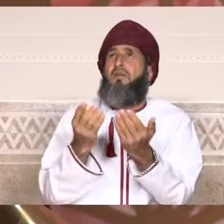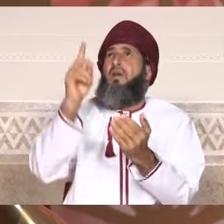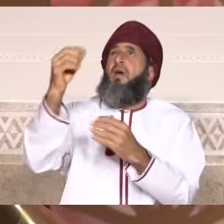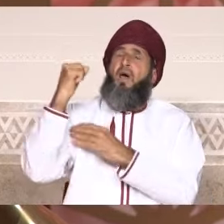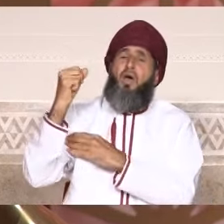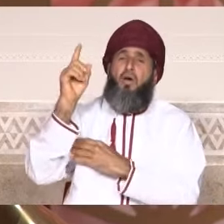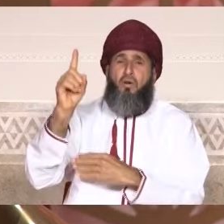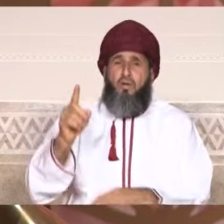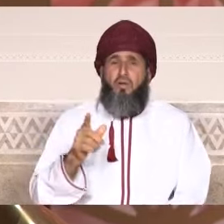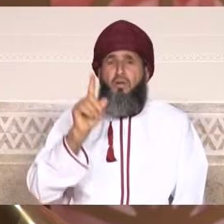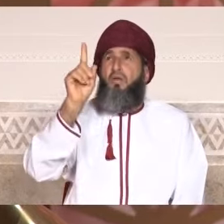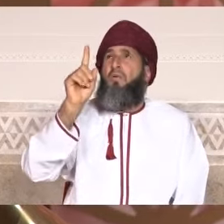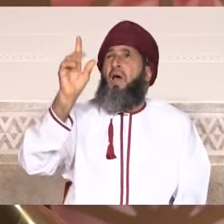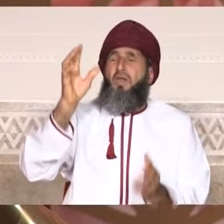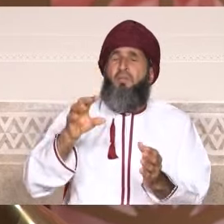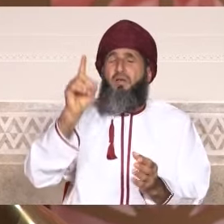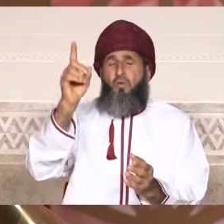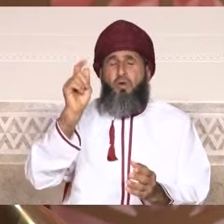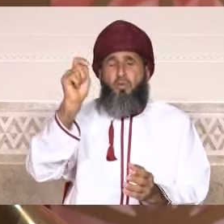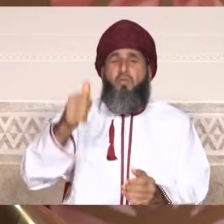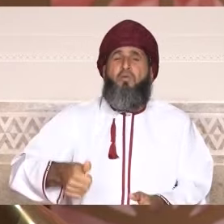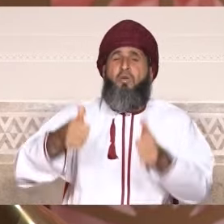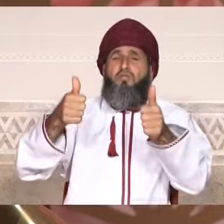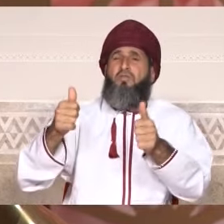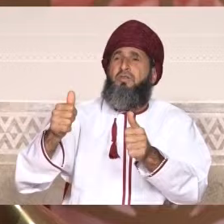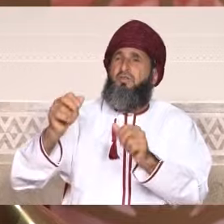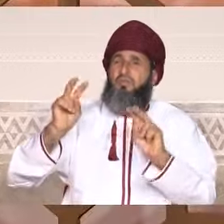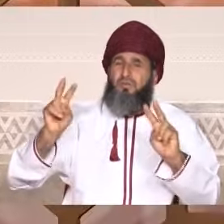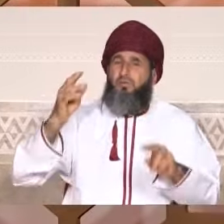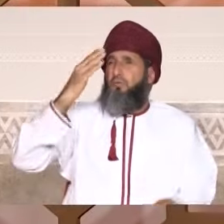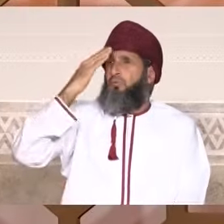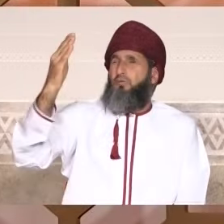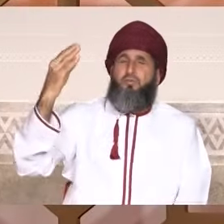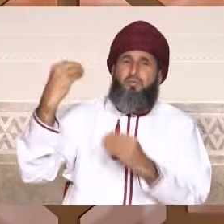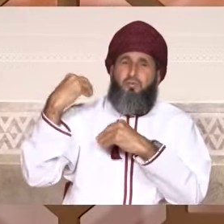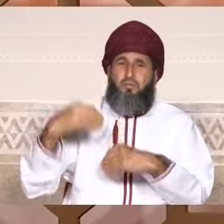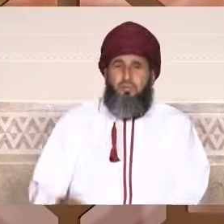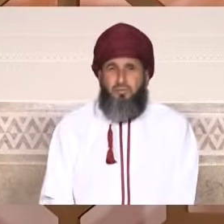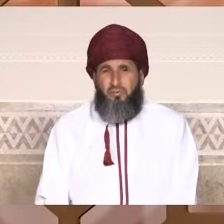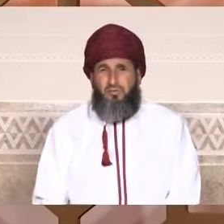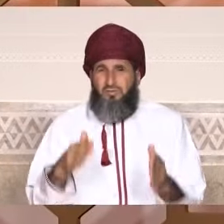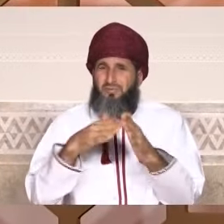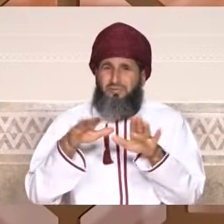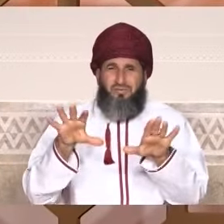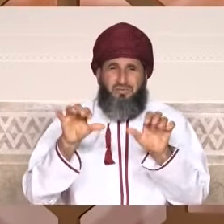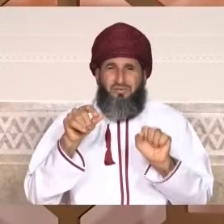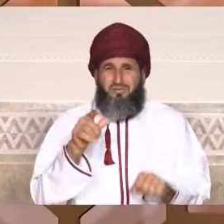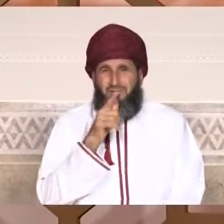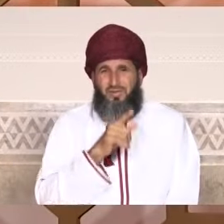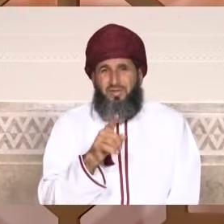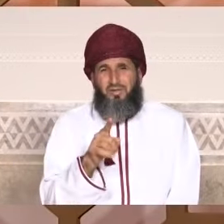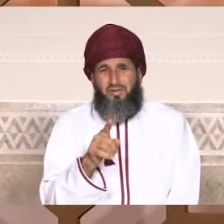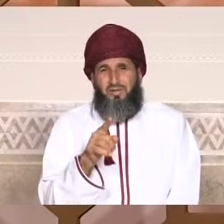شيء قدير، إنه نعم المولى ونعم النصير. جزاكم الله خير فضيلة الشيخ. وصلنا الآن إلى نهاية هذه الحلقة